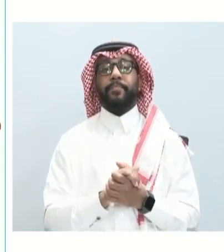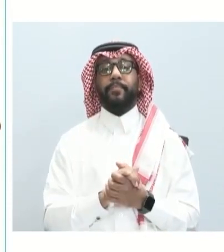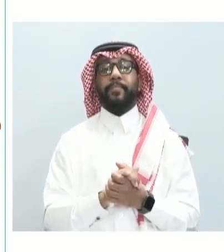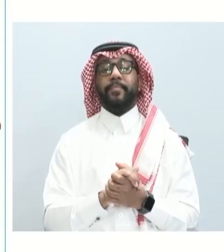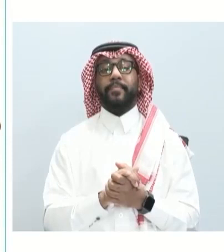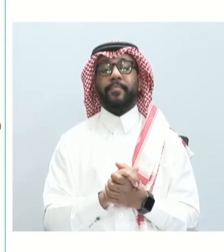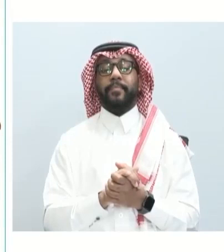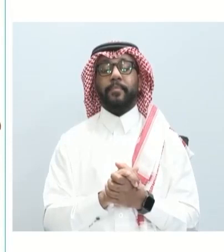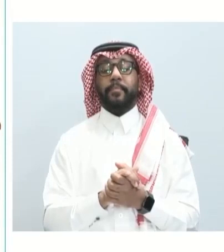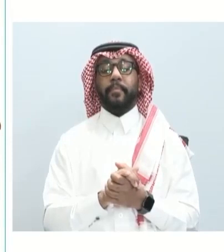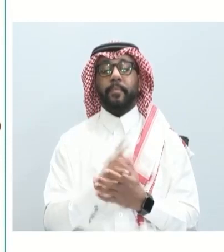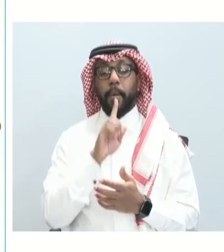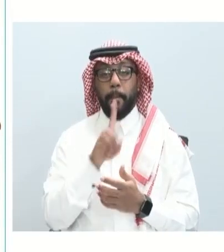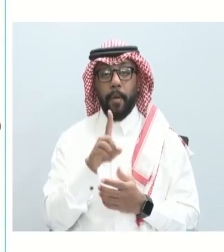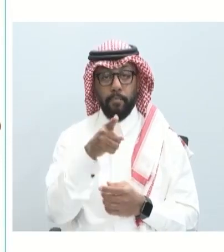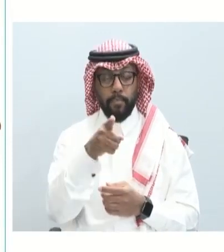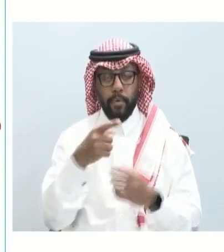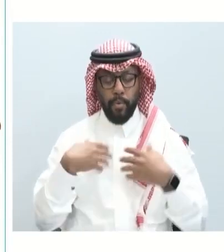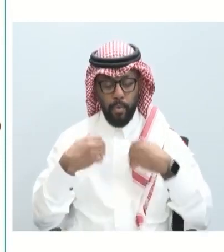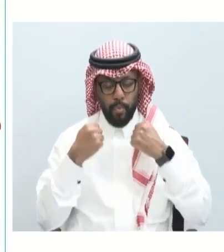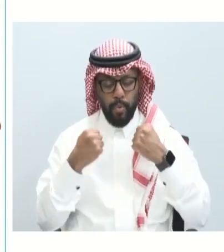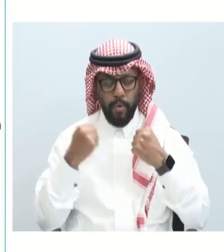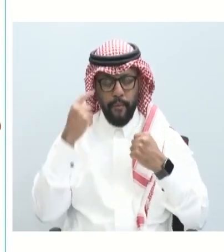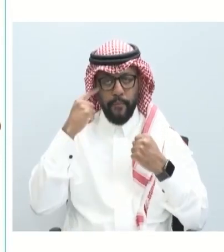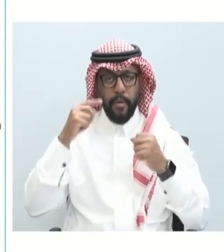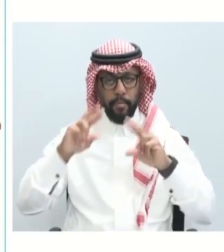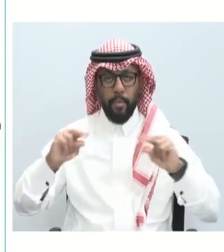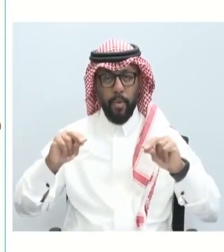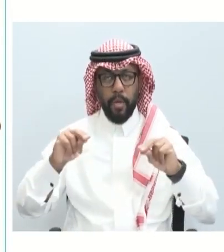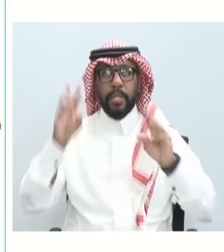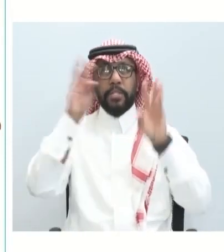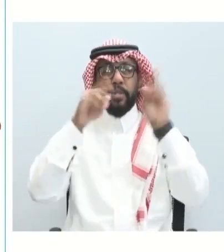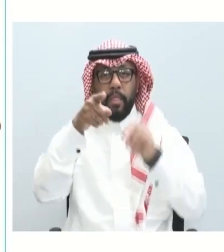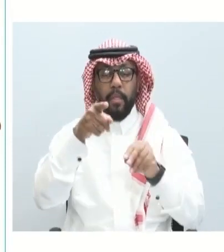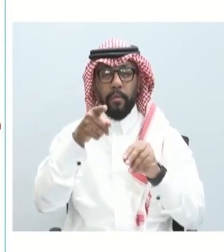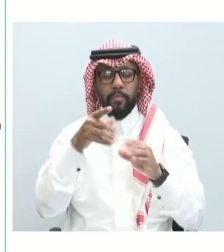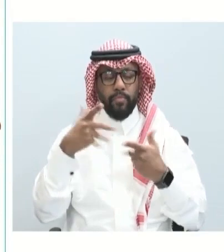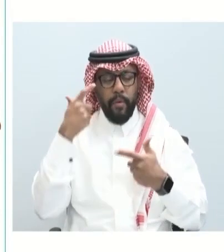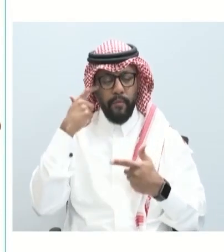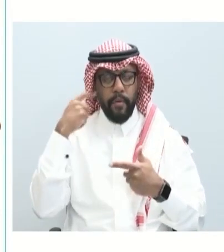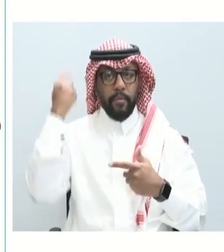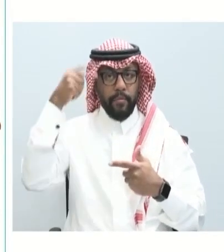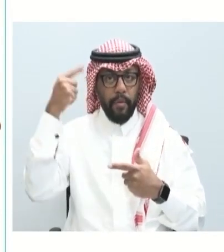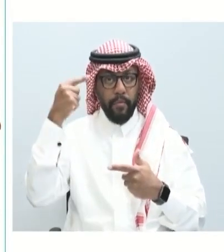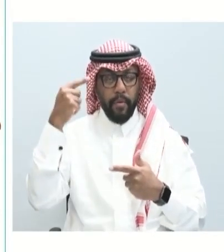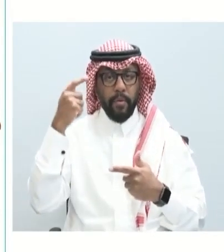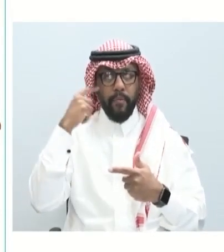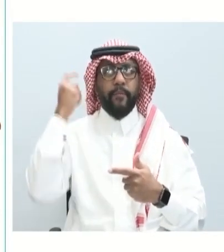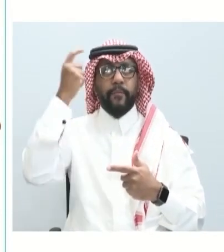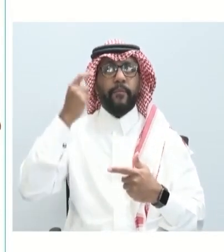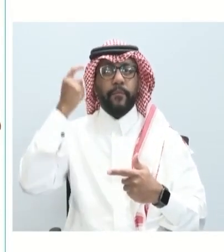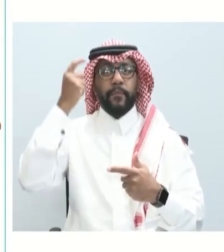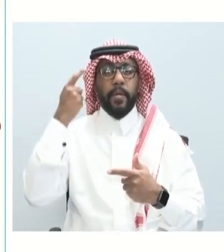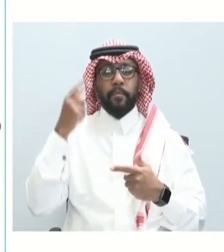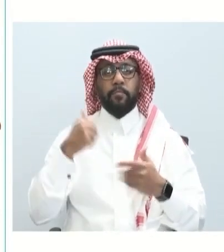الفقره باء هل تستطيع التفكير في موقف مماثل يمكنكم من خلال استخدام المنطقي